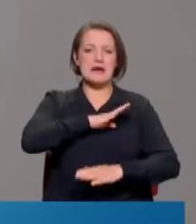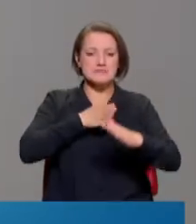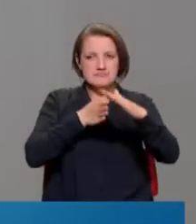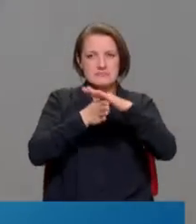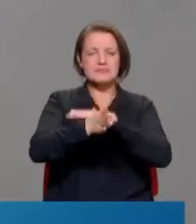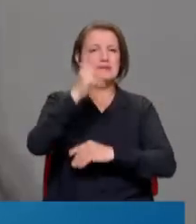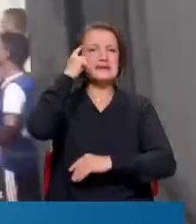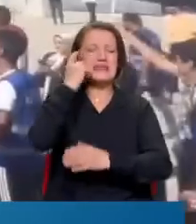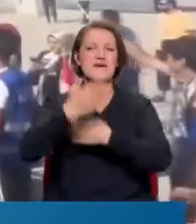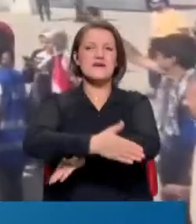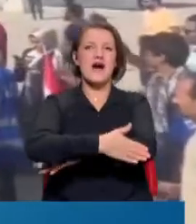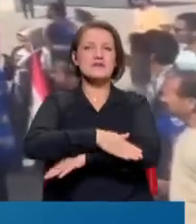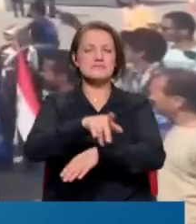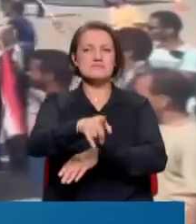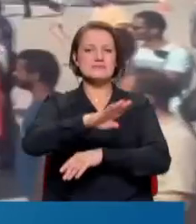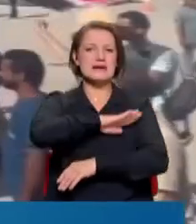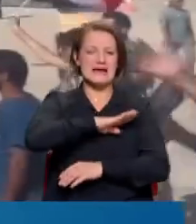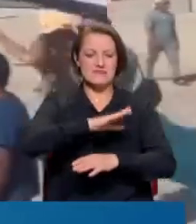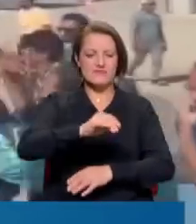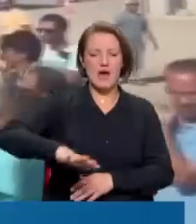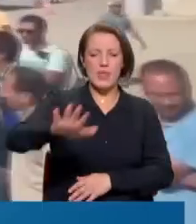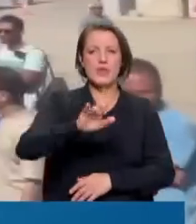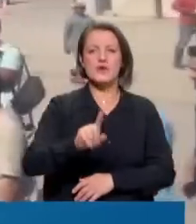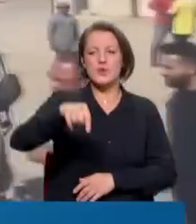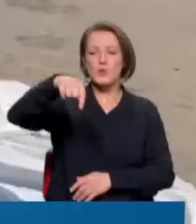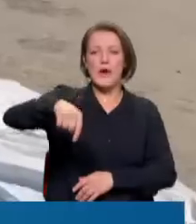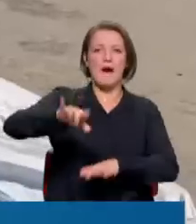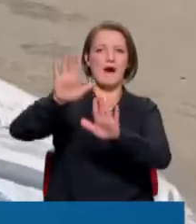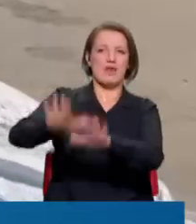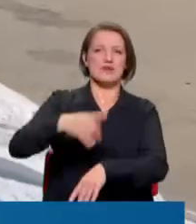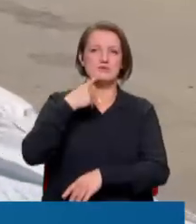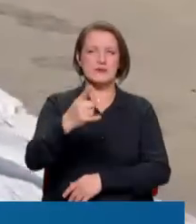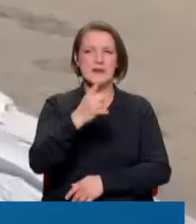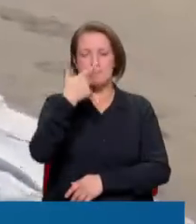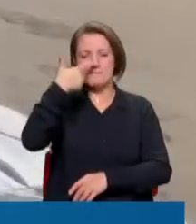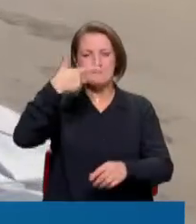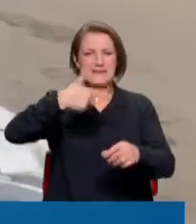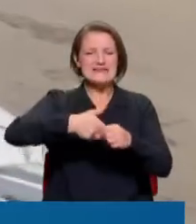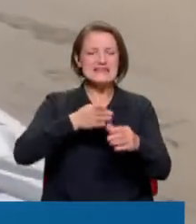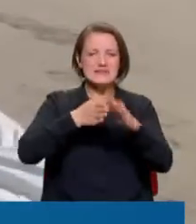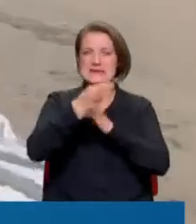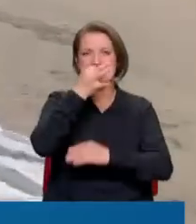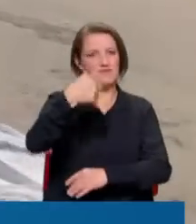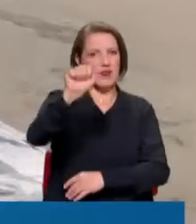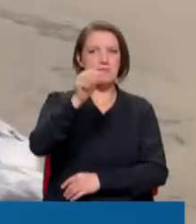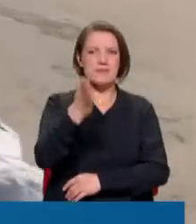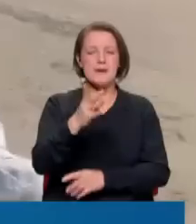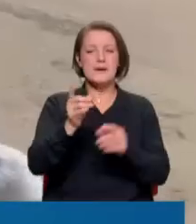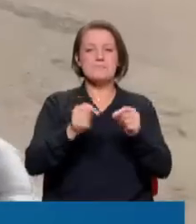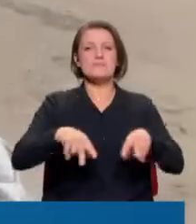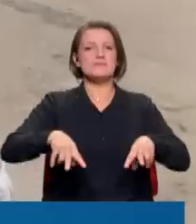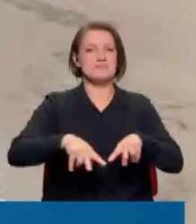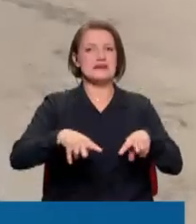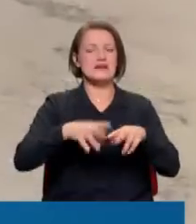İsrail yardım konvoyunun Gazze Vadisinin güneyinde kalacağını söyledi yakıt geçişine kesinlikle izin verilmedi Birleşmiş